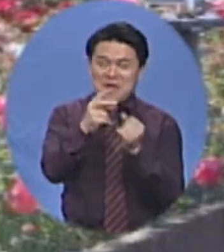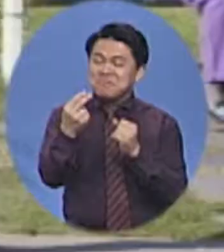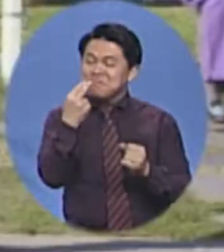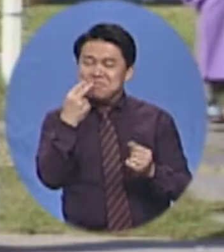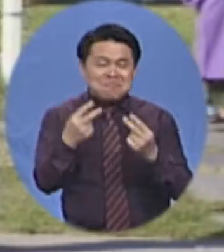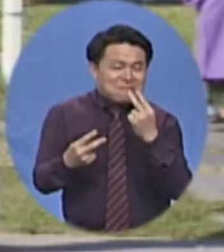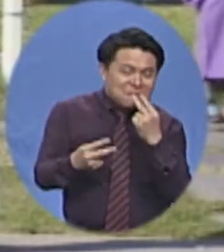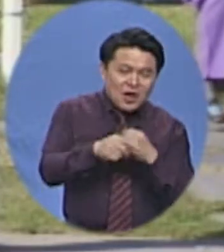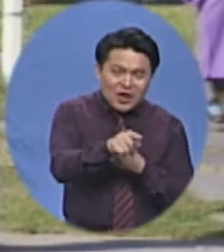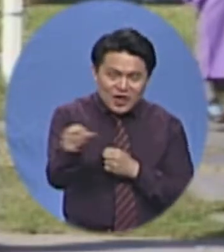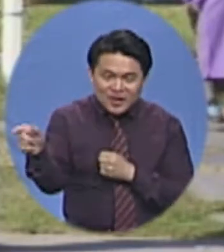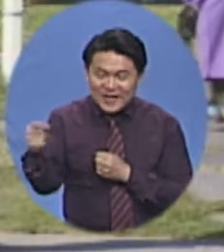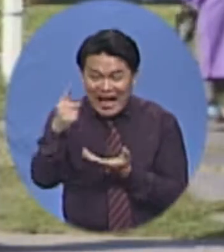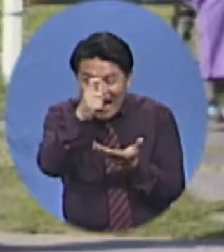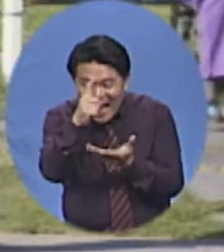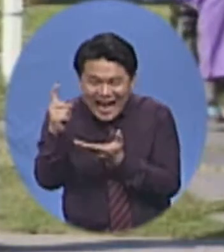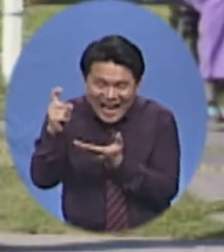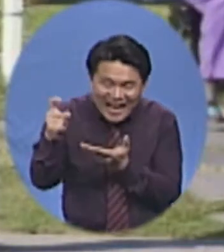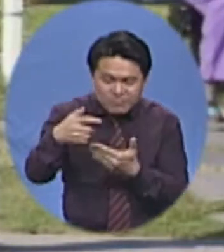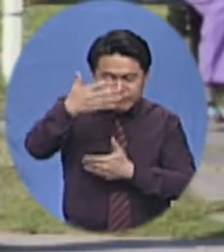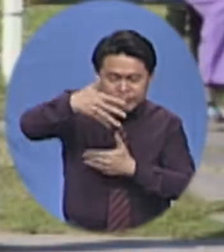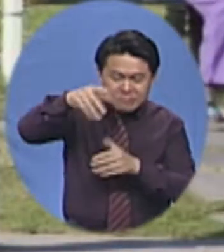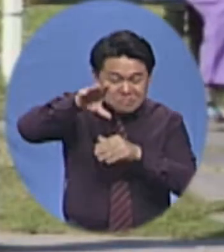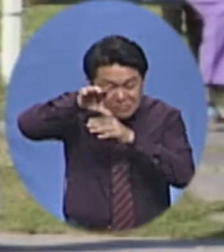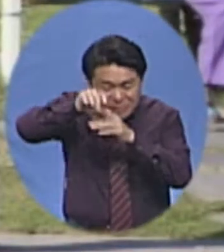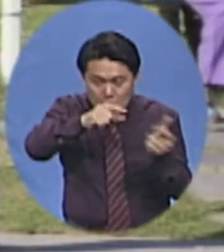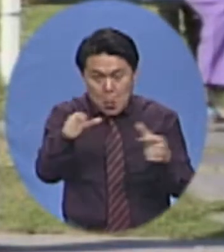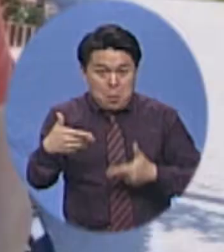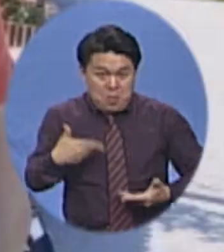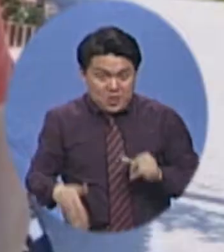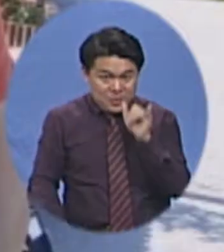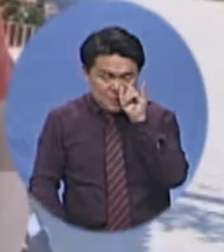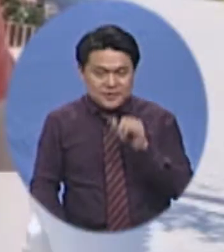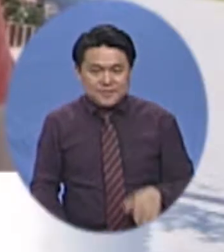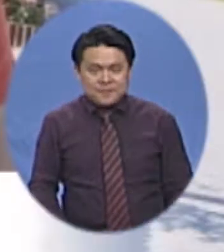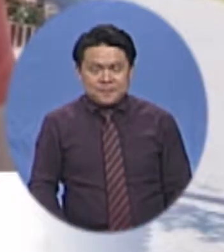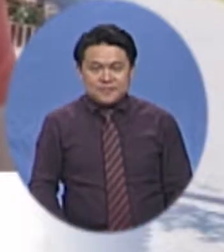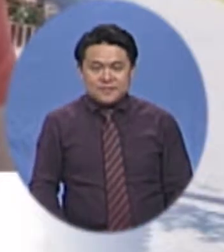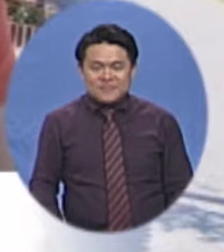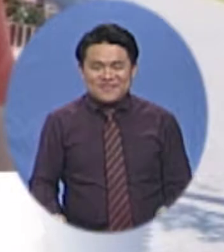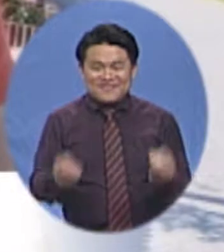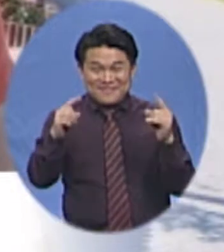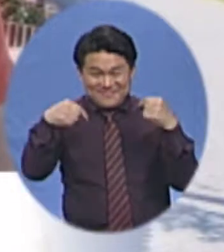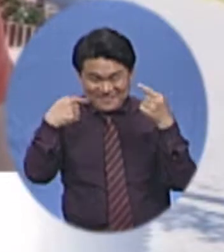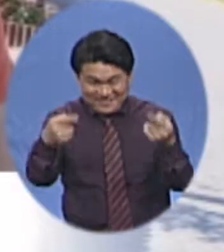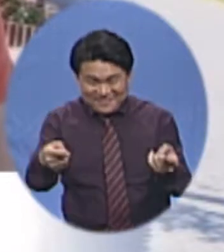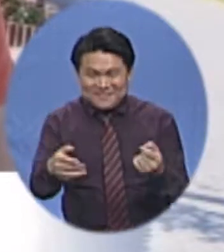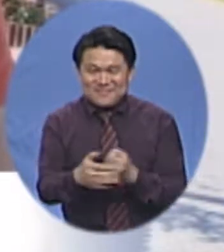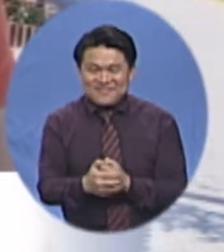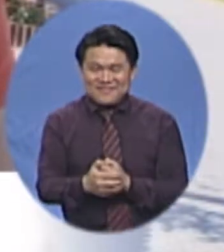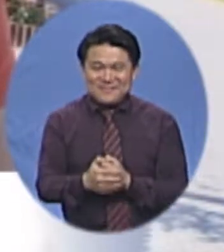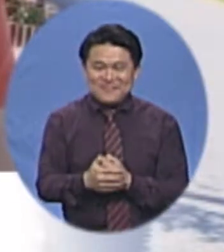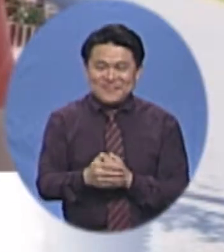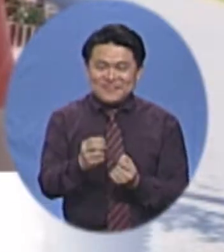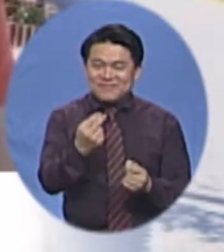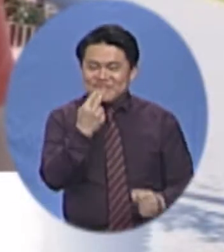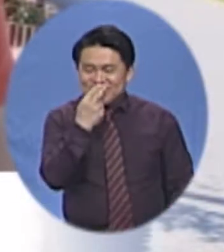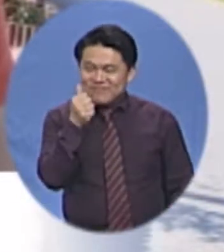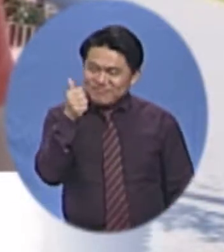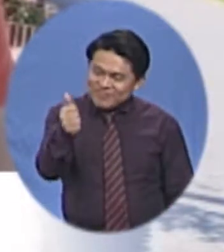향기에 빠지거나 사진과 영상을 담느라 분주합니다. 장미축제에 오니까 뭐 꽃향기도